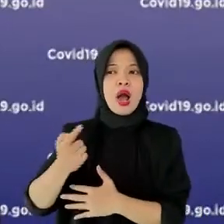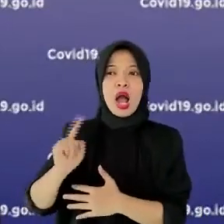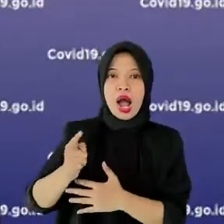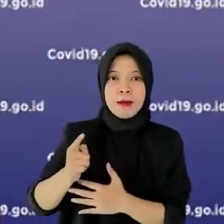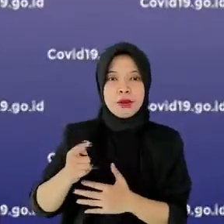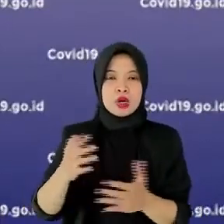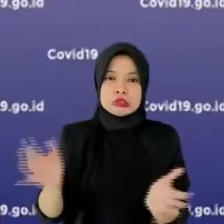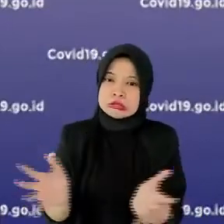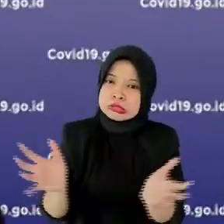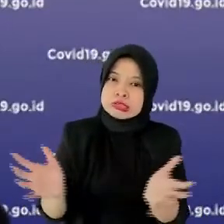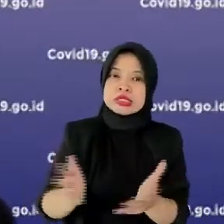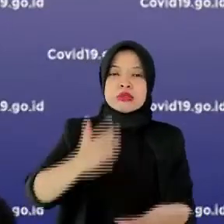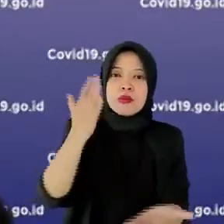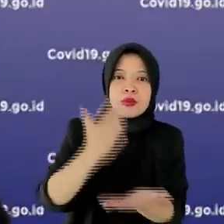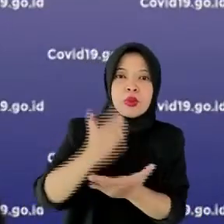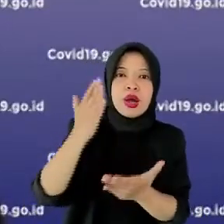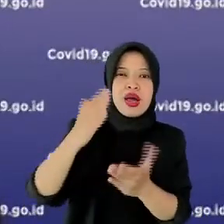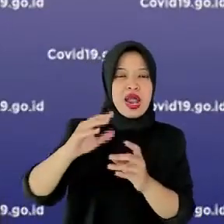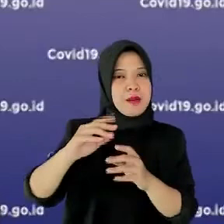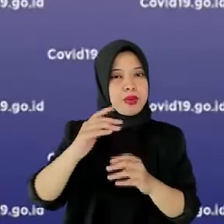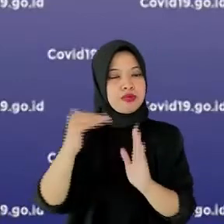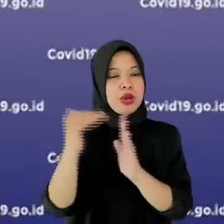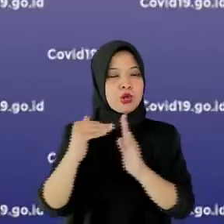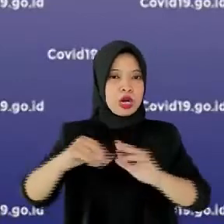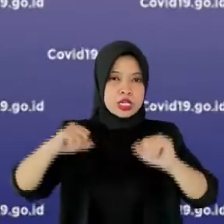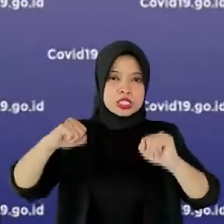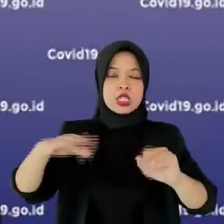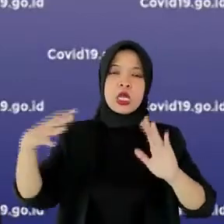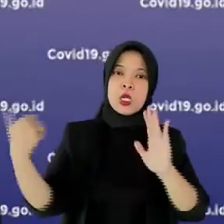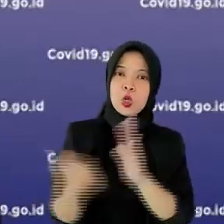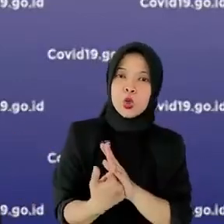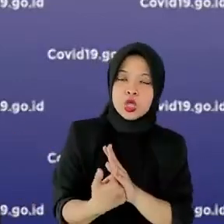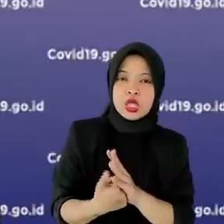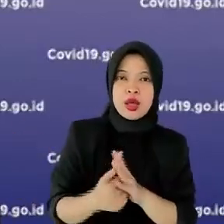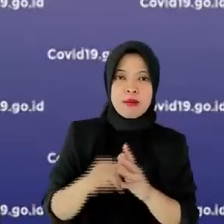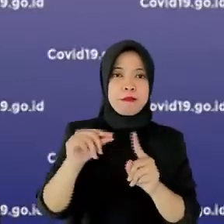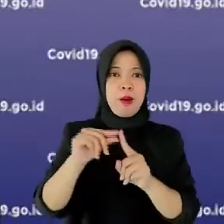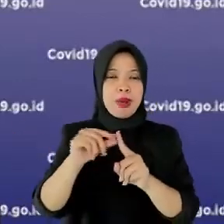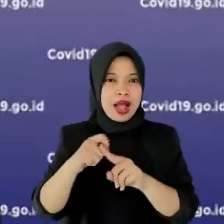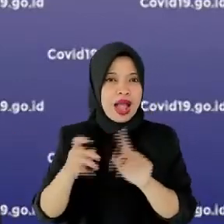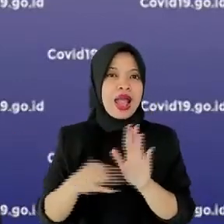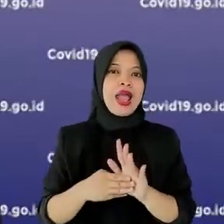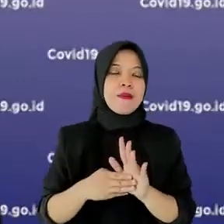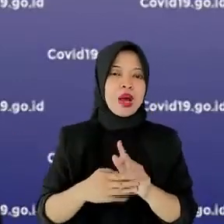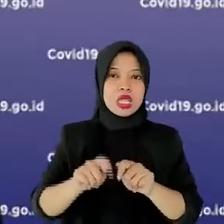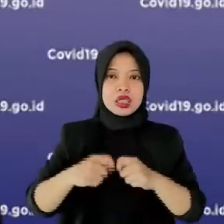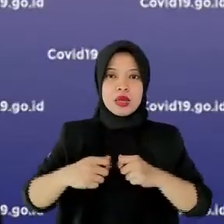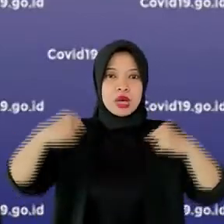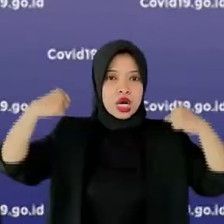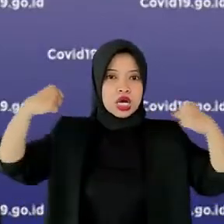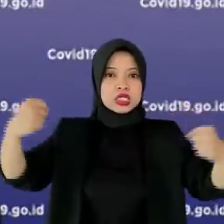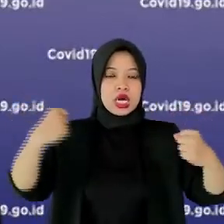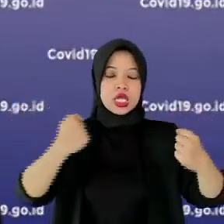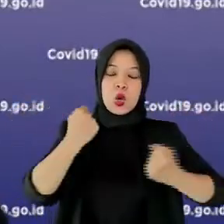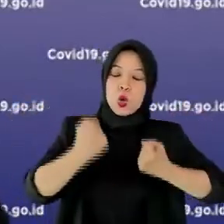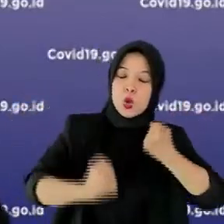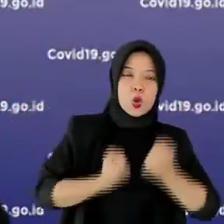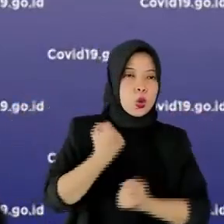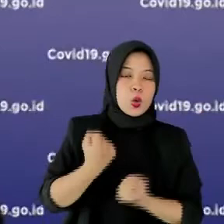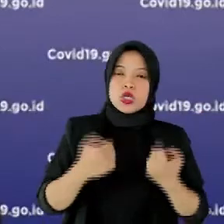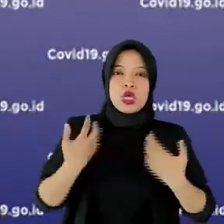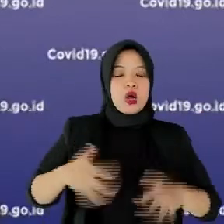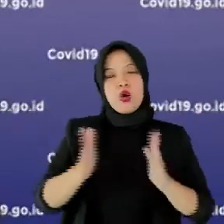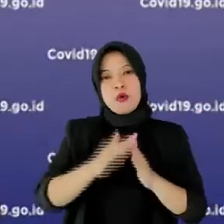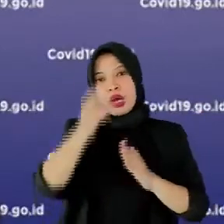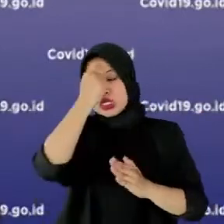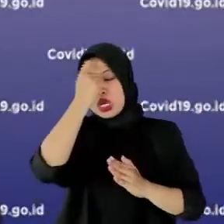juga disokong gitu ya dengan penegakan disiplin di lapangan, kemudian juga kita melihat bagaimana tenaga nakes-nakes yang sudah bekerja luar biasa